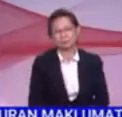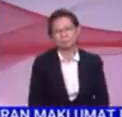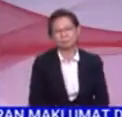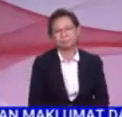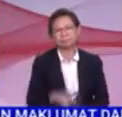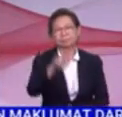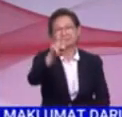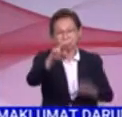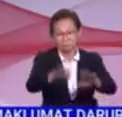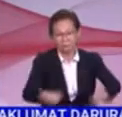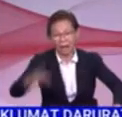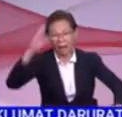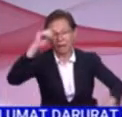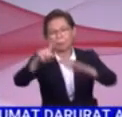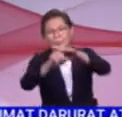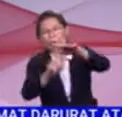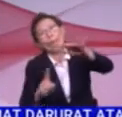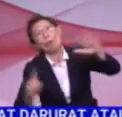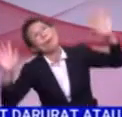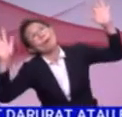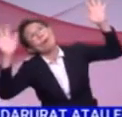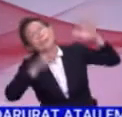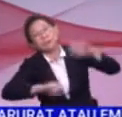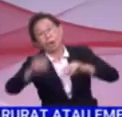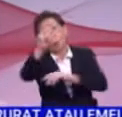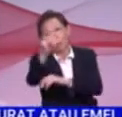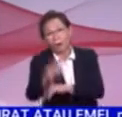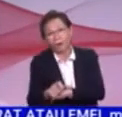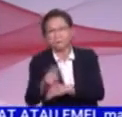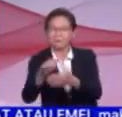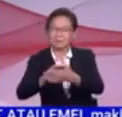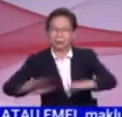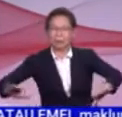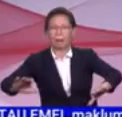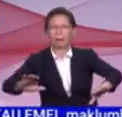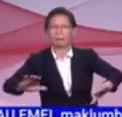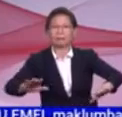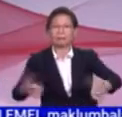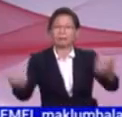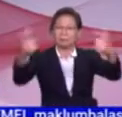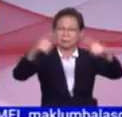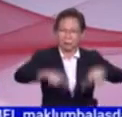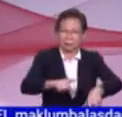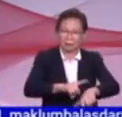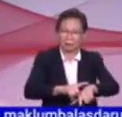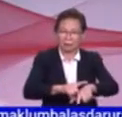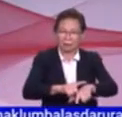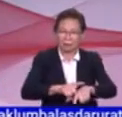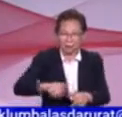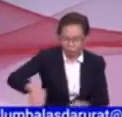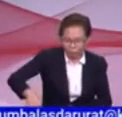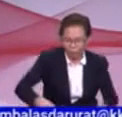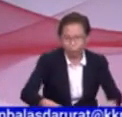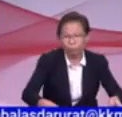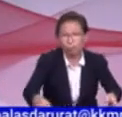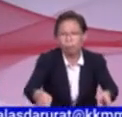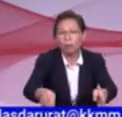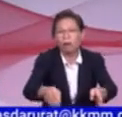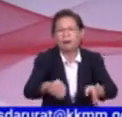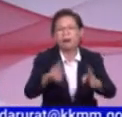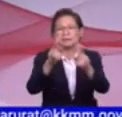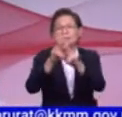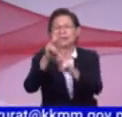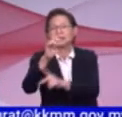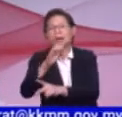dua kanak-kanak lelaki lemas manakala seorang lagi berjaya menyelamatkan diri dalam kejadian di tali air di Kampung Kelam Tanjung Kling